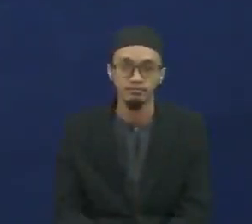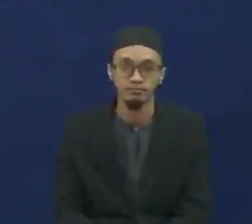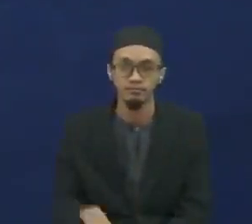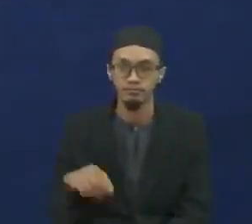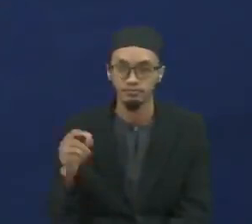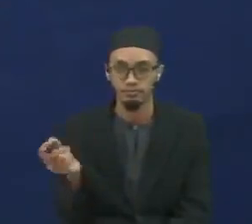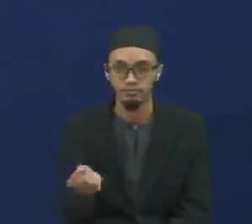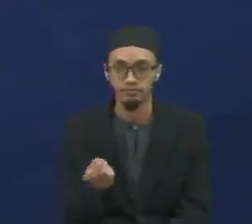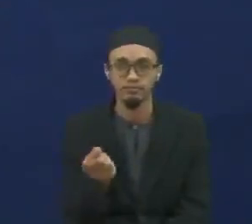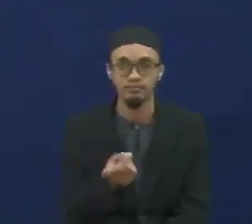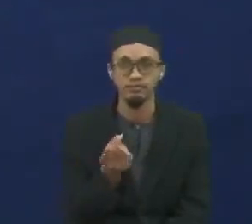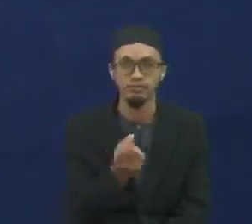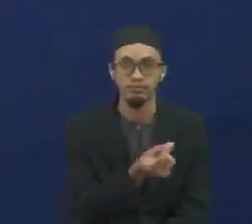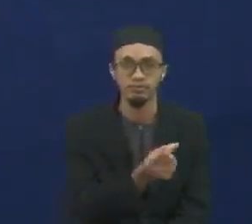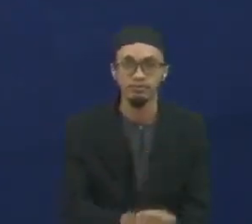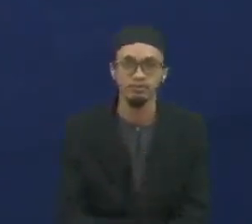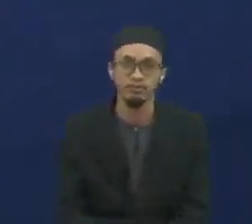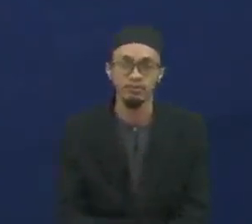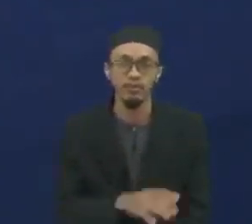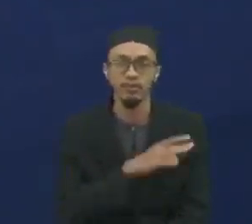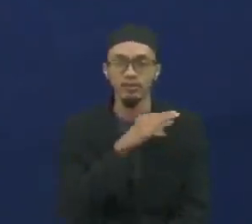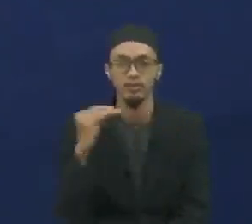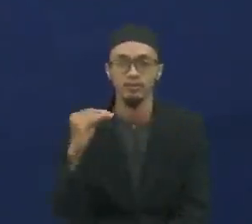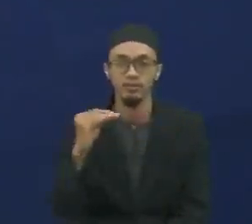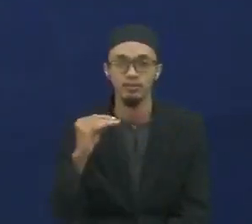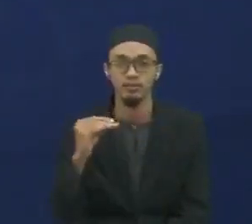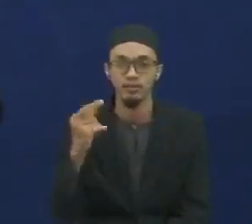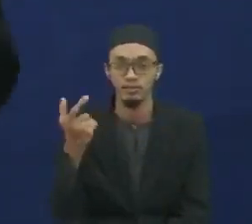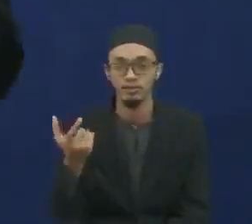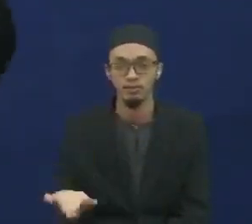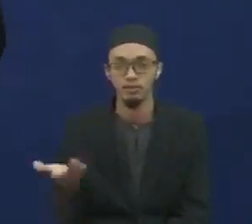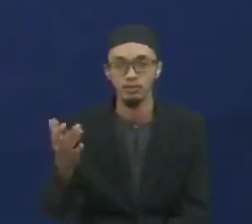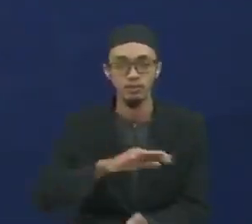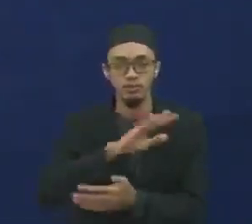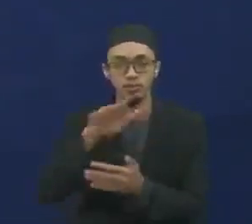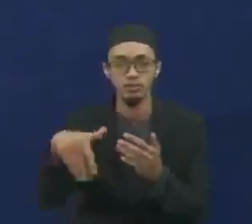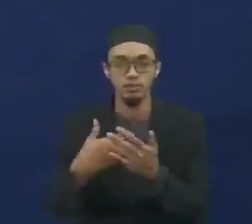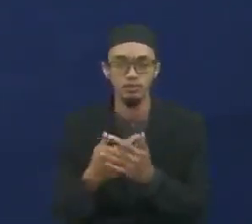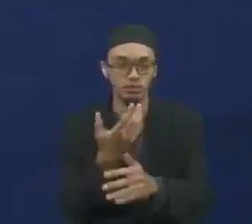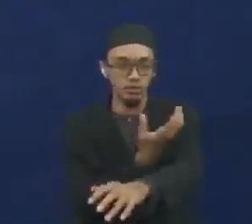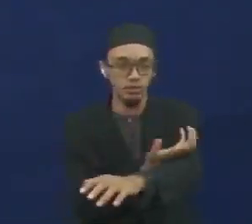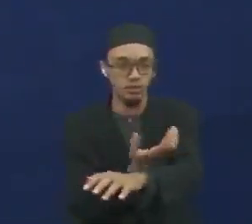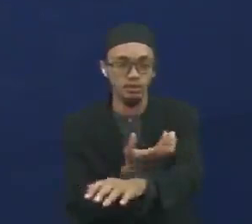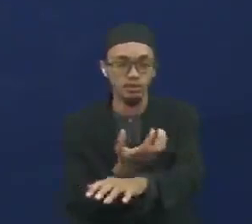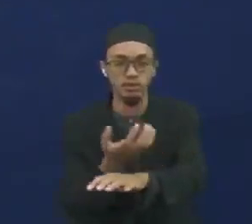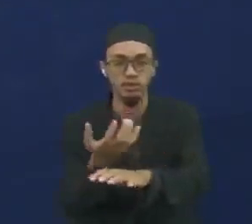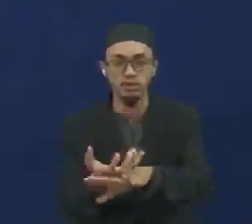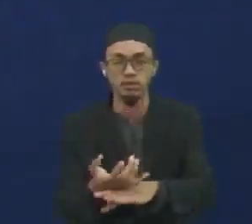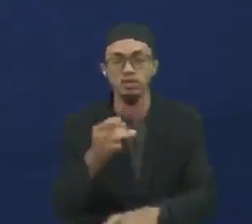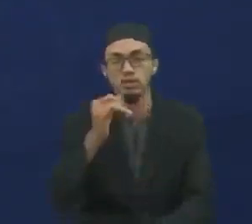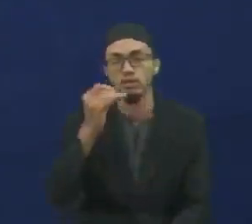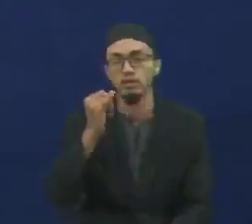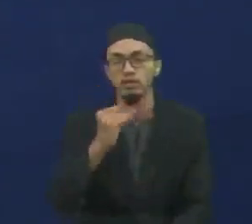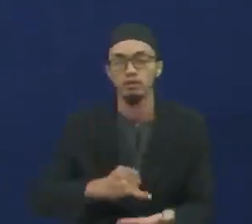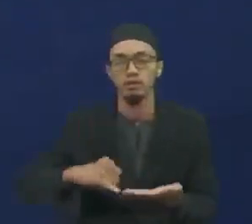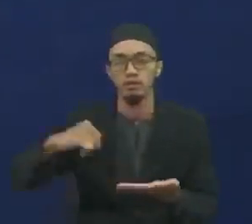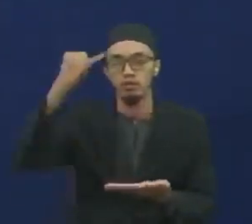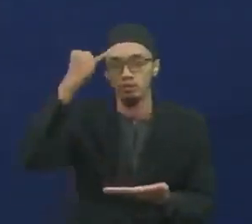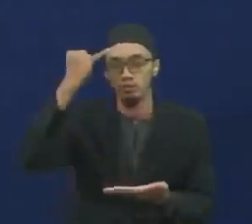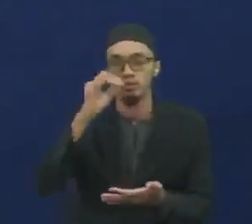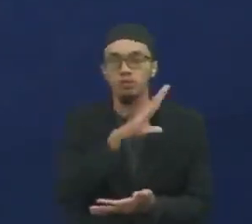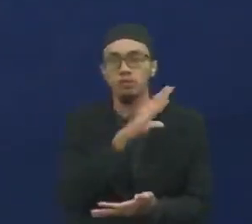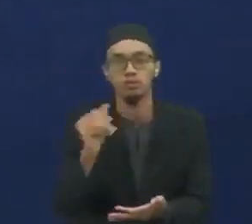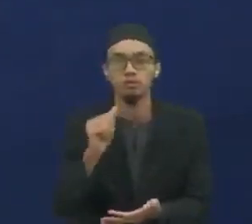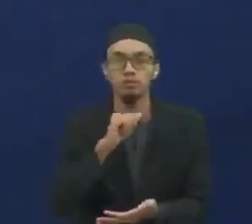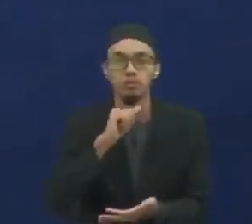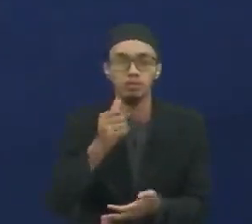al-ilm. Para nabi mewariskan ilmu. Para nabi tak wariskan aspek zuhud, ibadah ataupun karamat itu dan